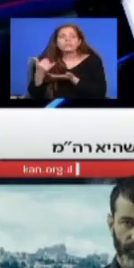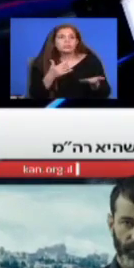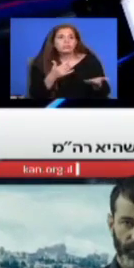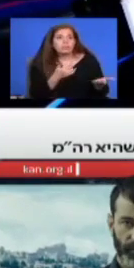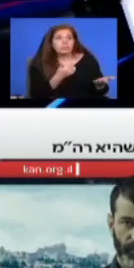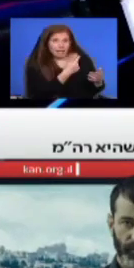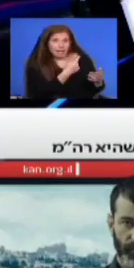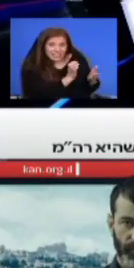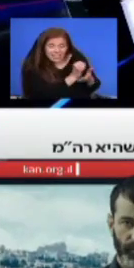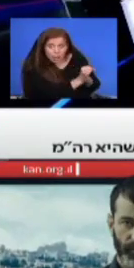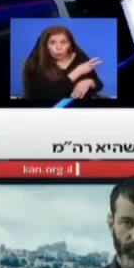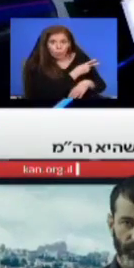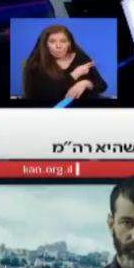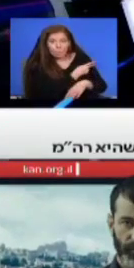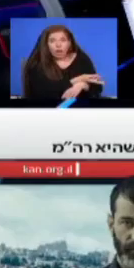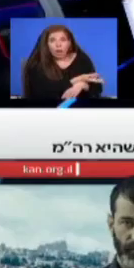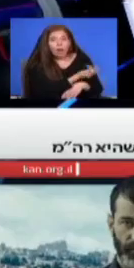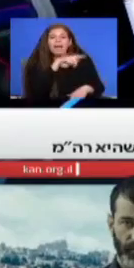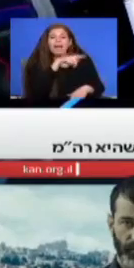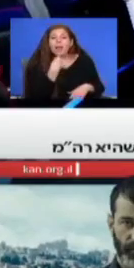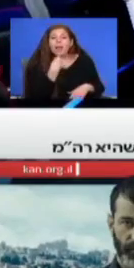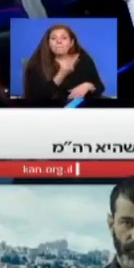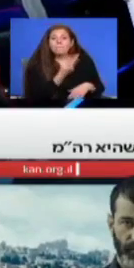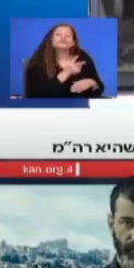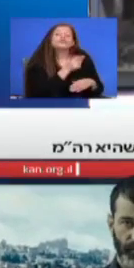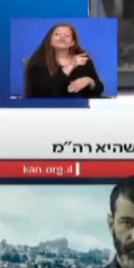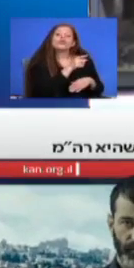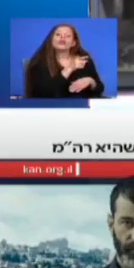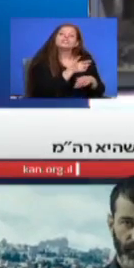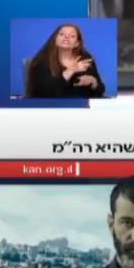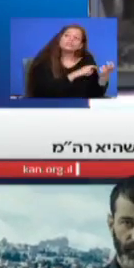כמפכ"ל? מה גל אמר? שהדיחו אותו וסידרו לו 8 שנות חקירה, מה הוא אמר?